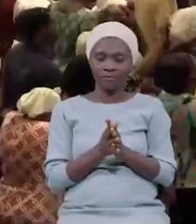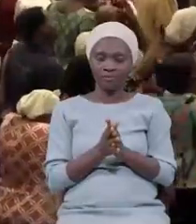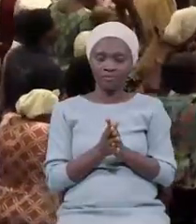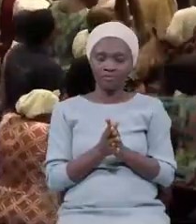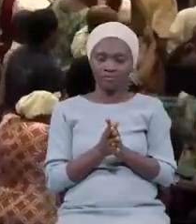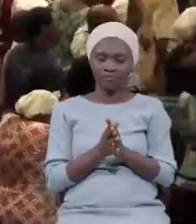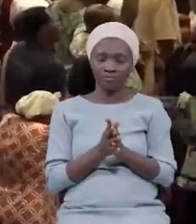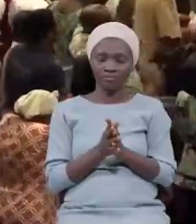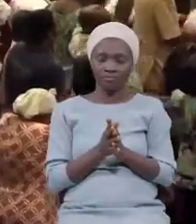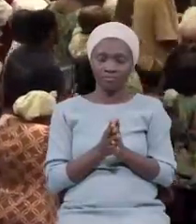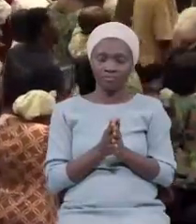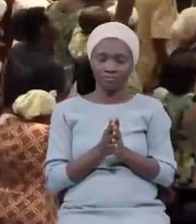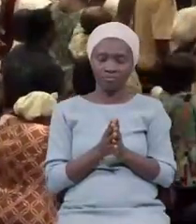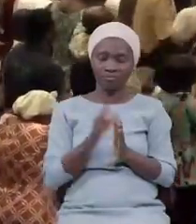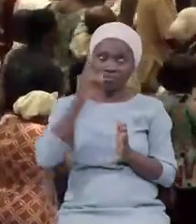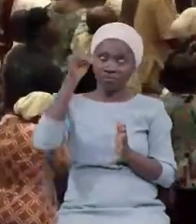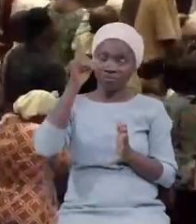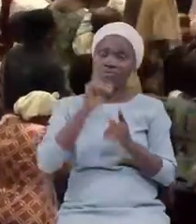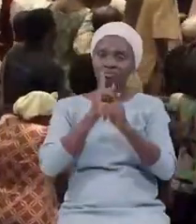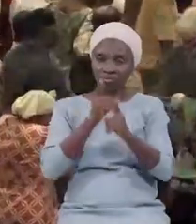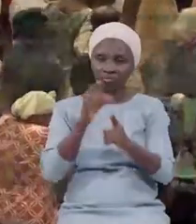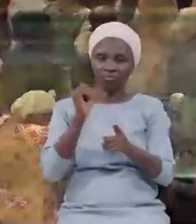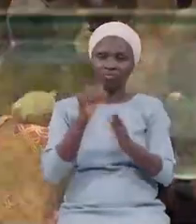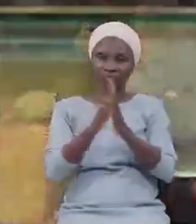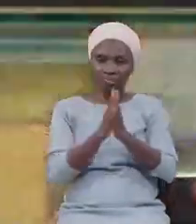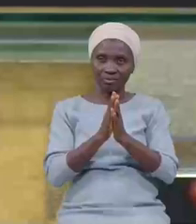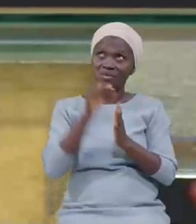Le Seigneur exauce la prière.